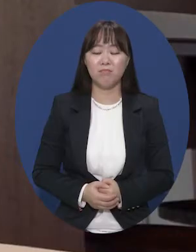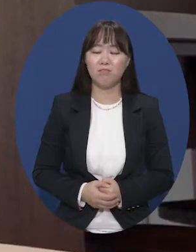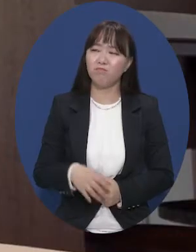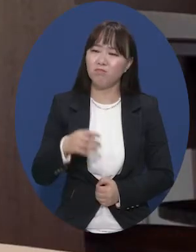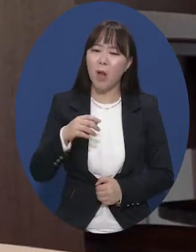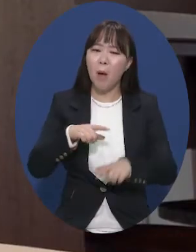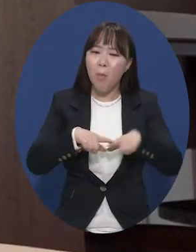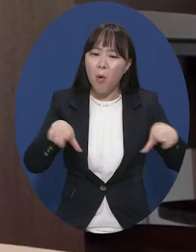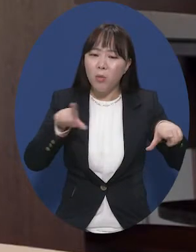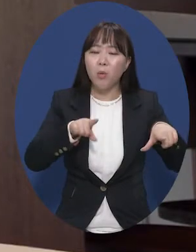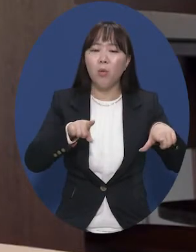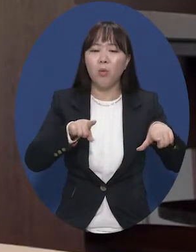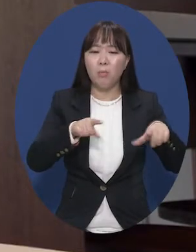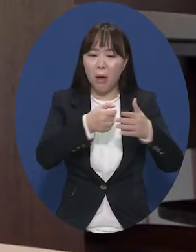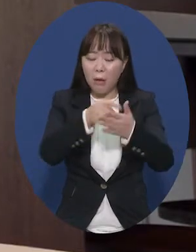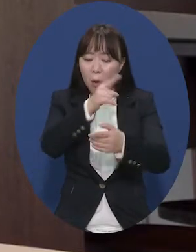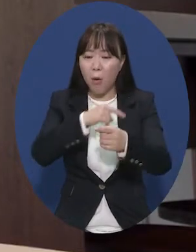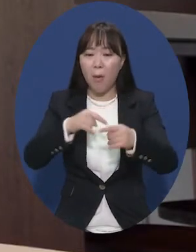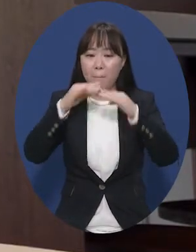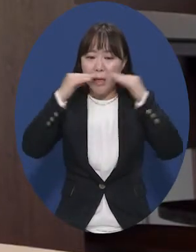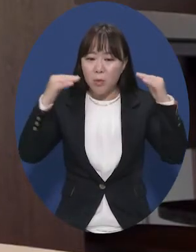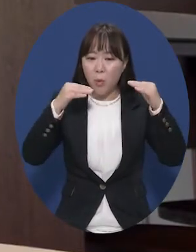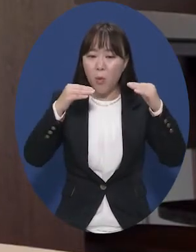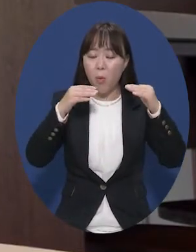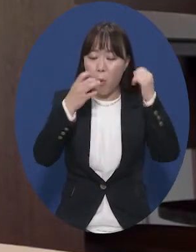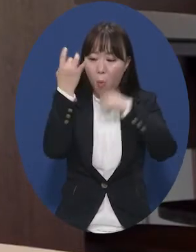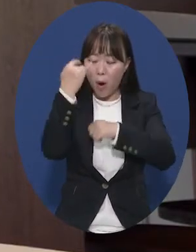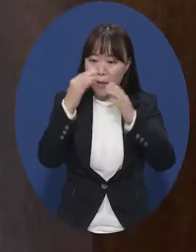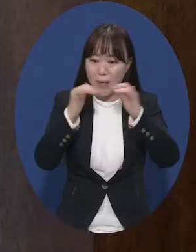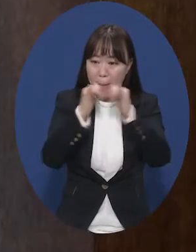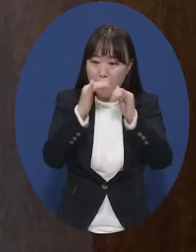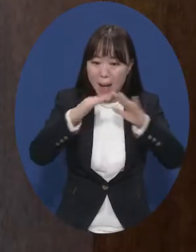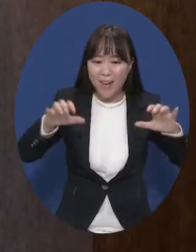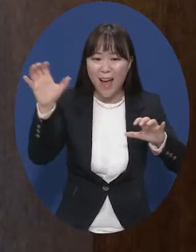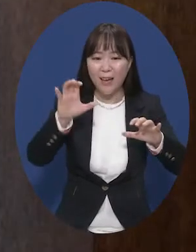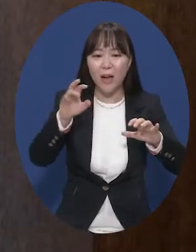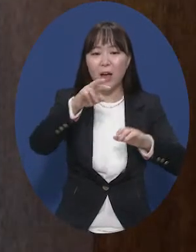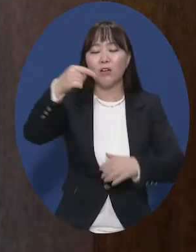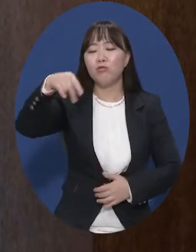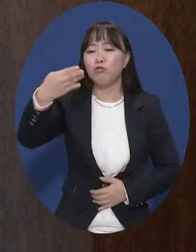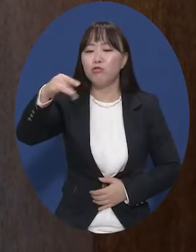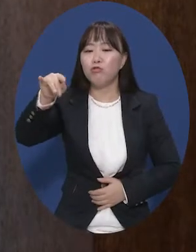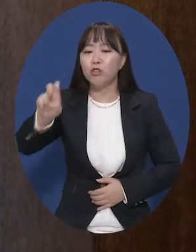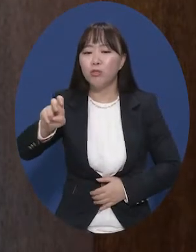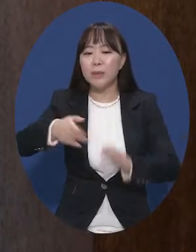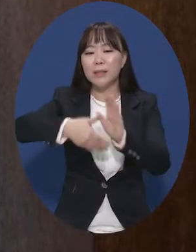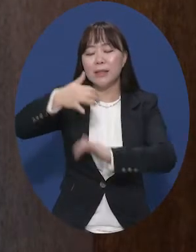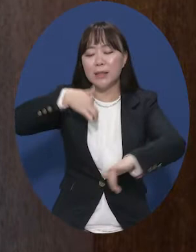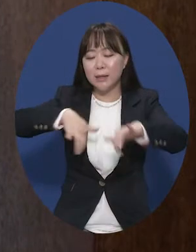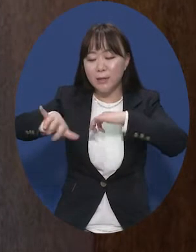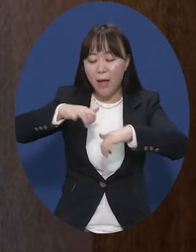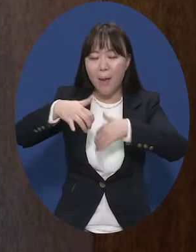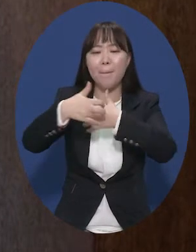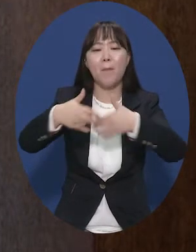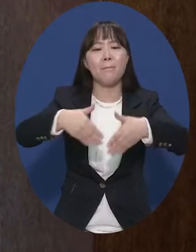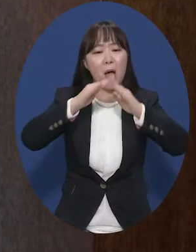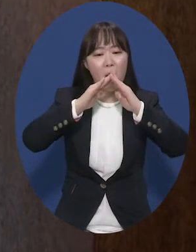정확히 말하면 선정이 지금 바뀌어서 멕시코 마을, 원주민 마을이 아닌 툴룸 시내에 병원을 세우기로